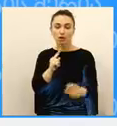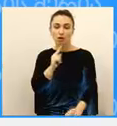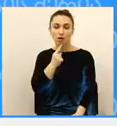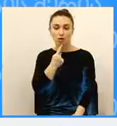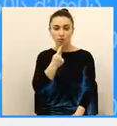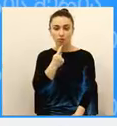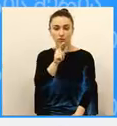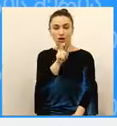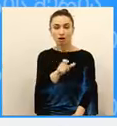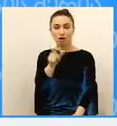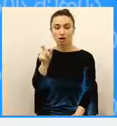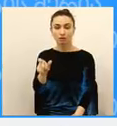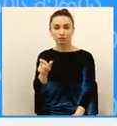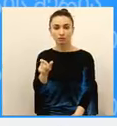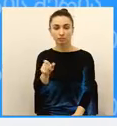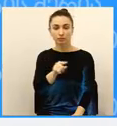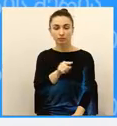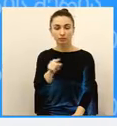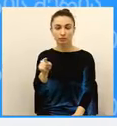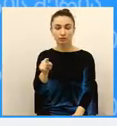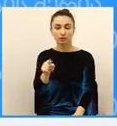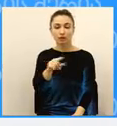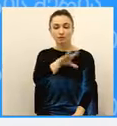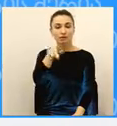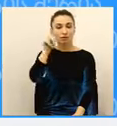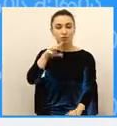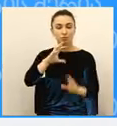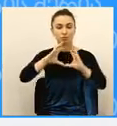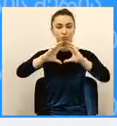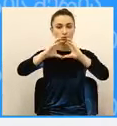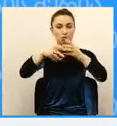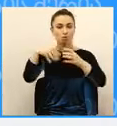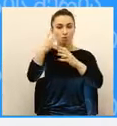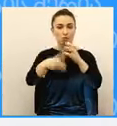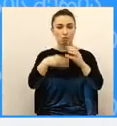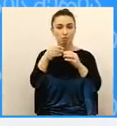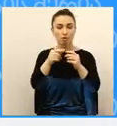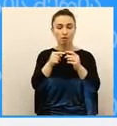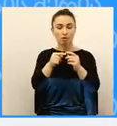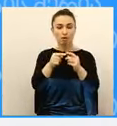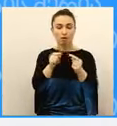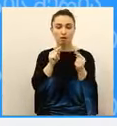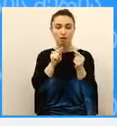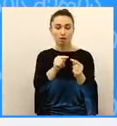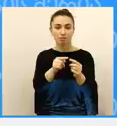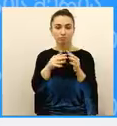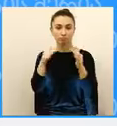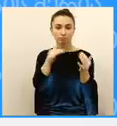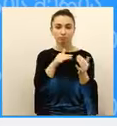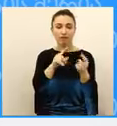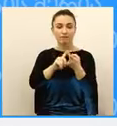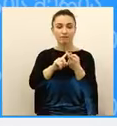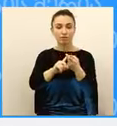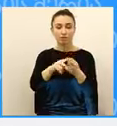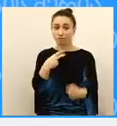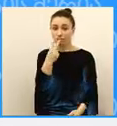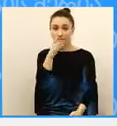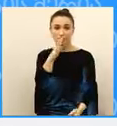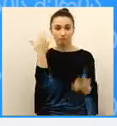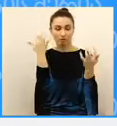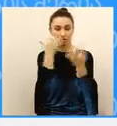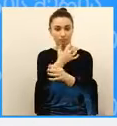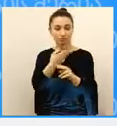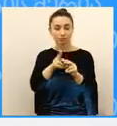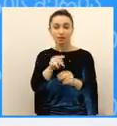გაუჭირდა ადამიანებს თქვენ იცით რომ მთელი მსოფლიო ებრძვის ვირუსს რომელსაც ჩვენ ვერ ხედავთ